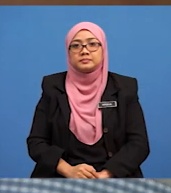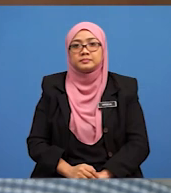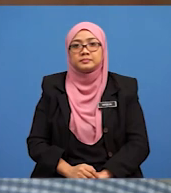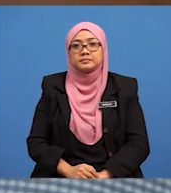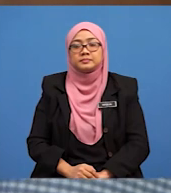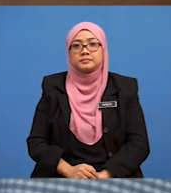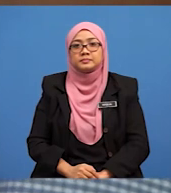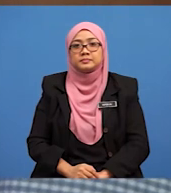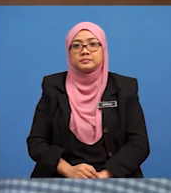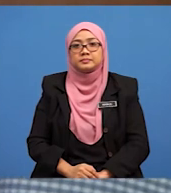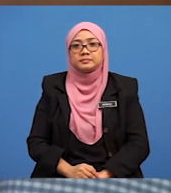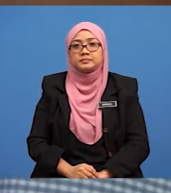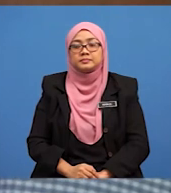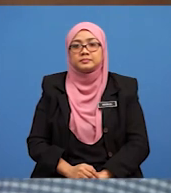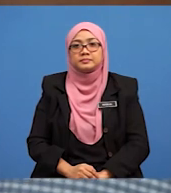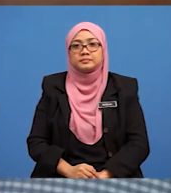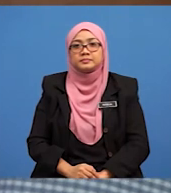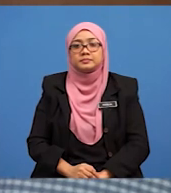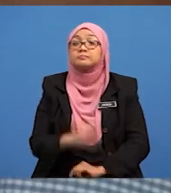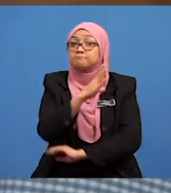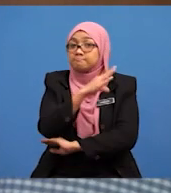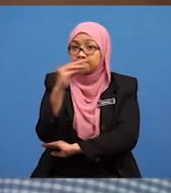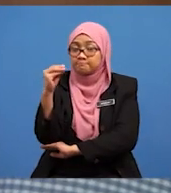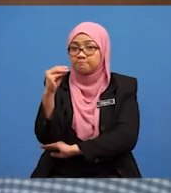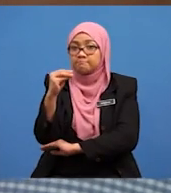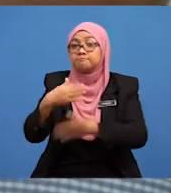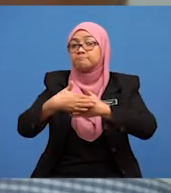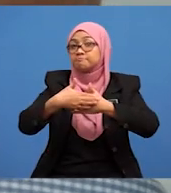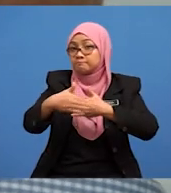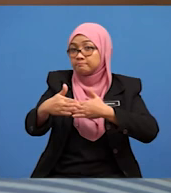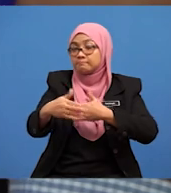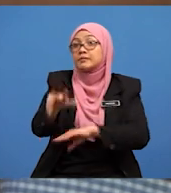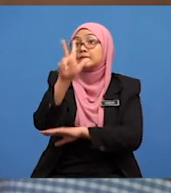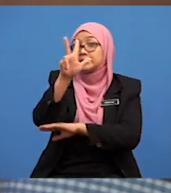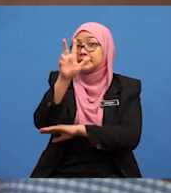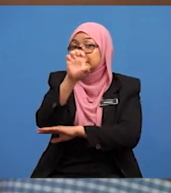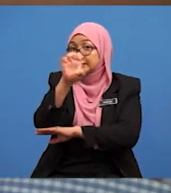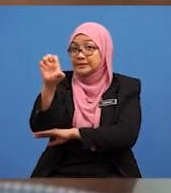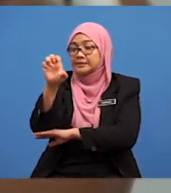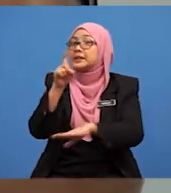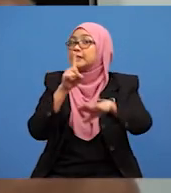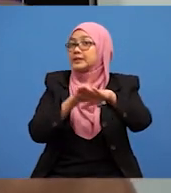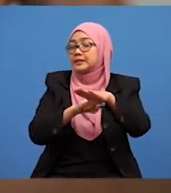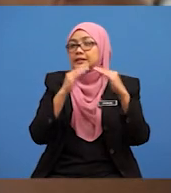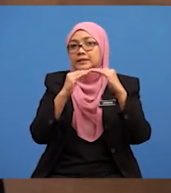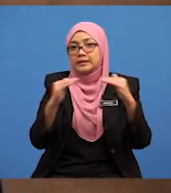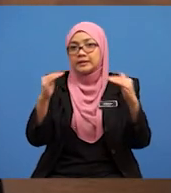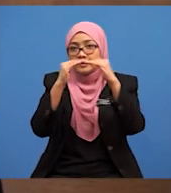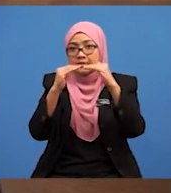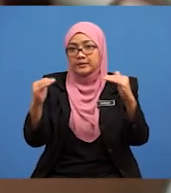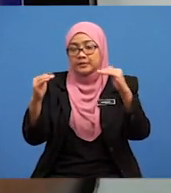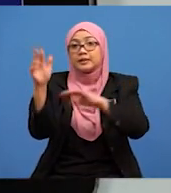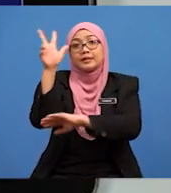8 dan selebihnya 3 elektron di petala yang terakhir, petala terluarnya,